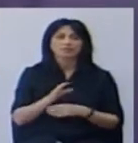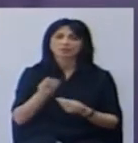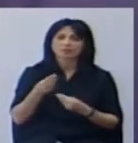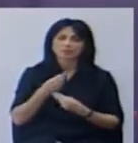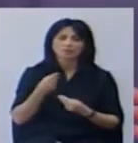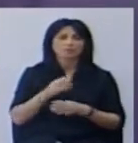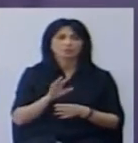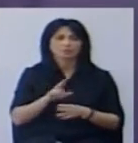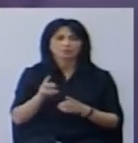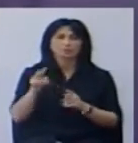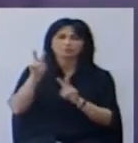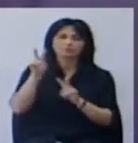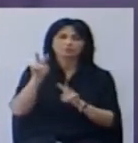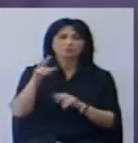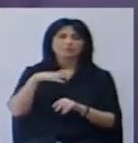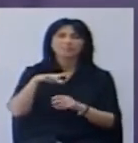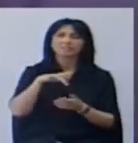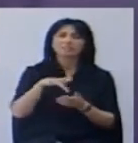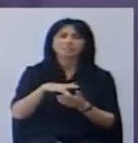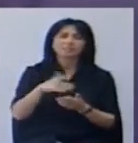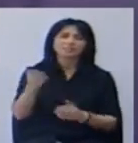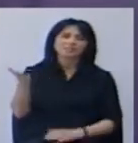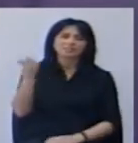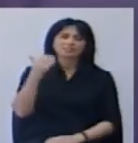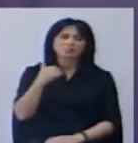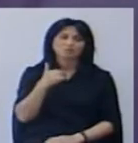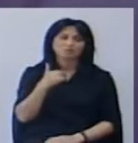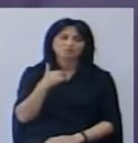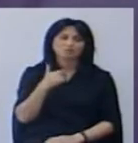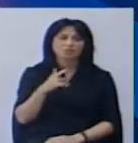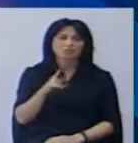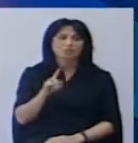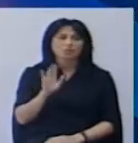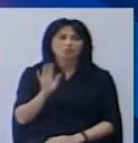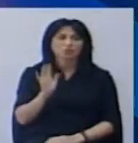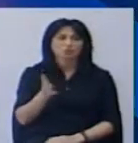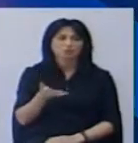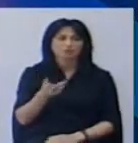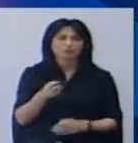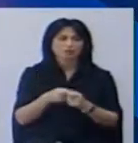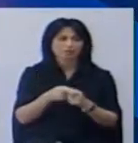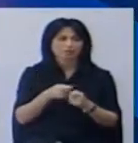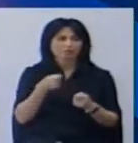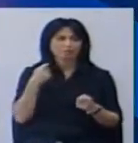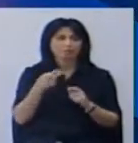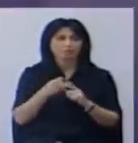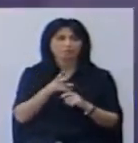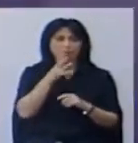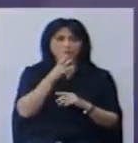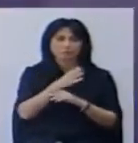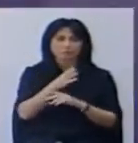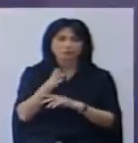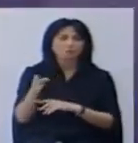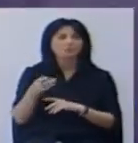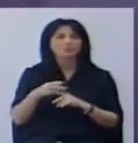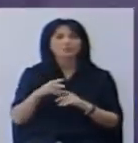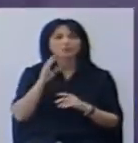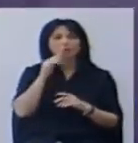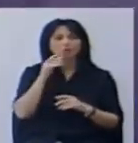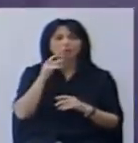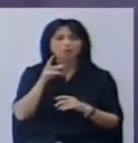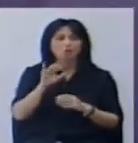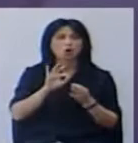იმ თბილისიდან წამოსულ ამ შემთხვევაში მოგვარმეთ ჩენურდება, რომელიც ნამდვილად ხა, როდესაც